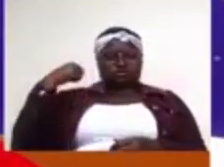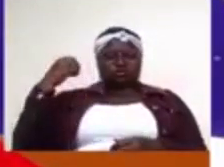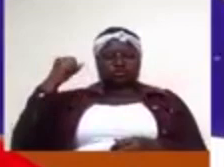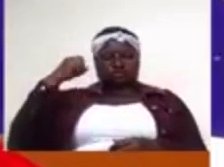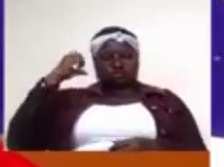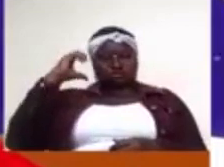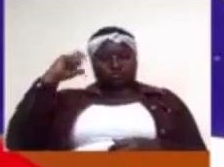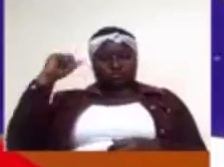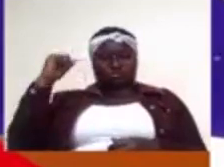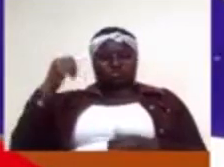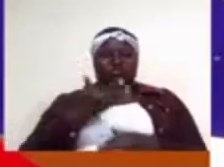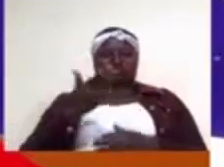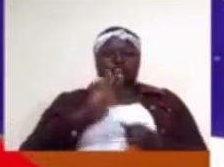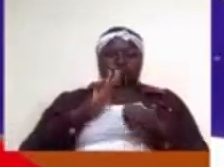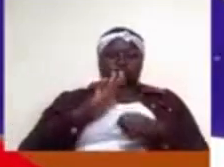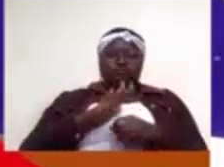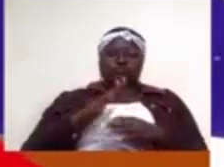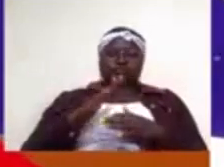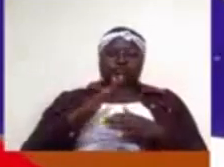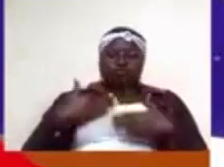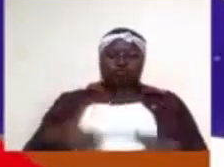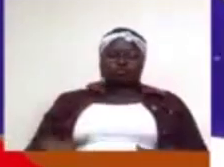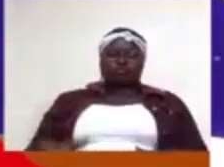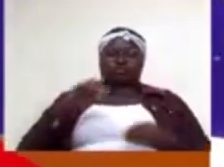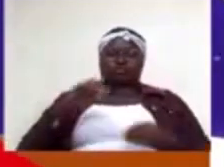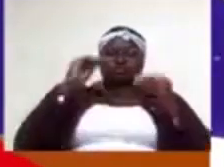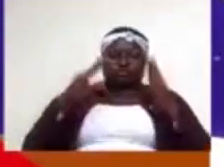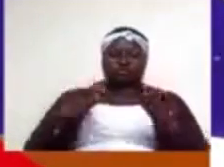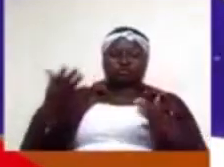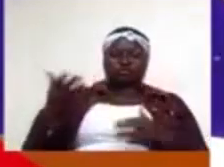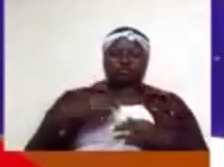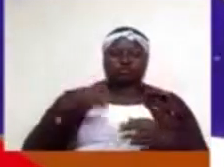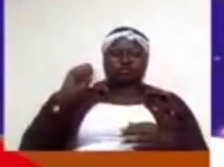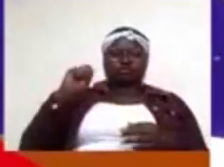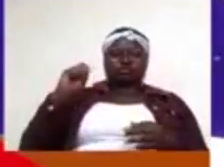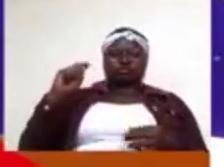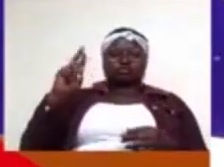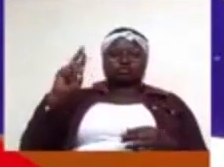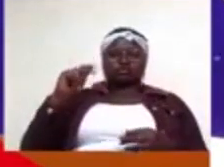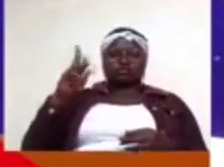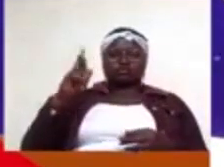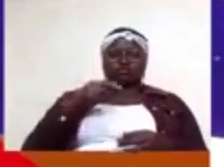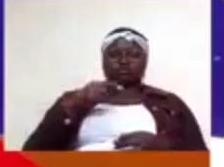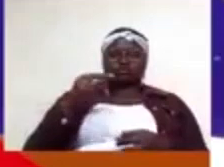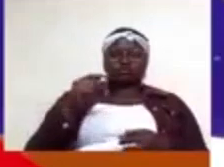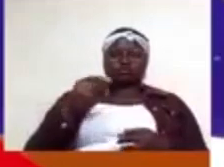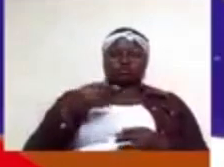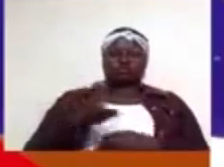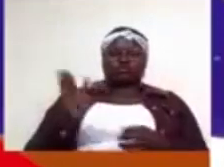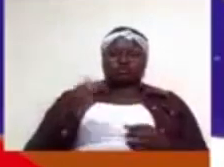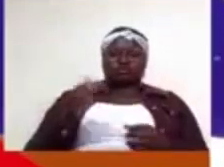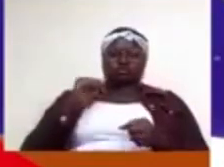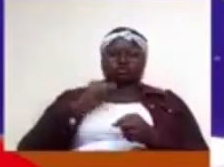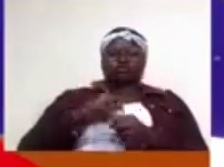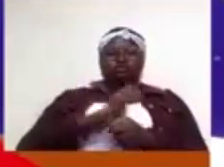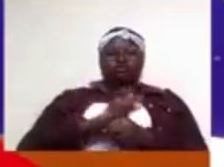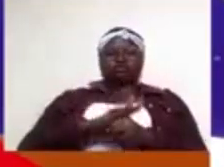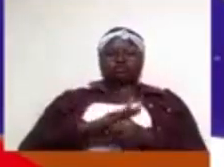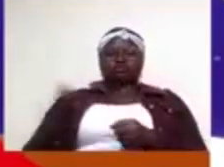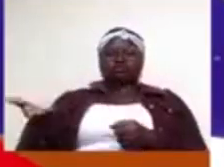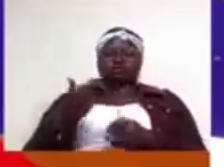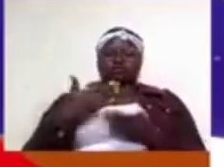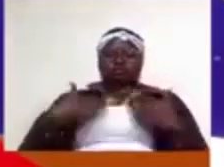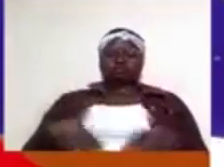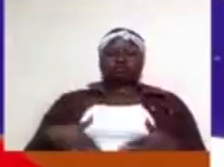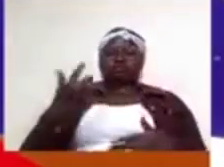na umenye andu aingi tutibundithitio gukopu na stress kumanage stress na anger issues na tempers kuguo mundu uyu